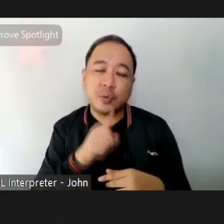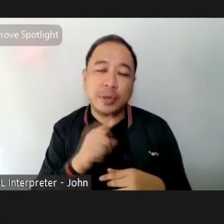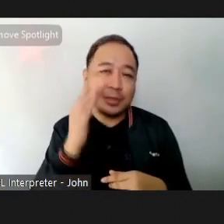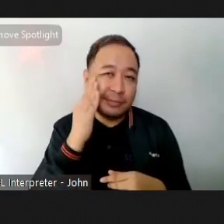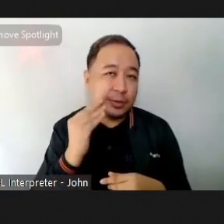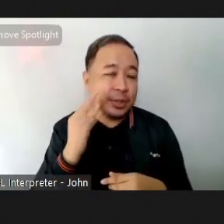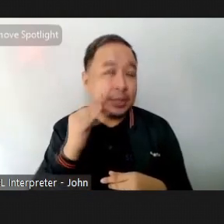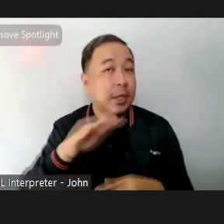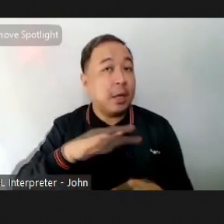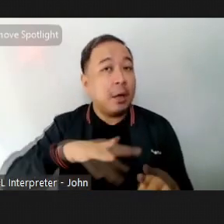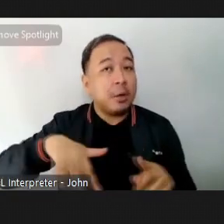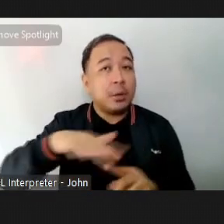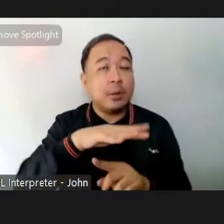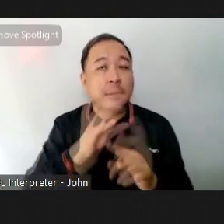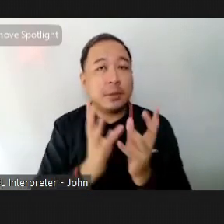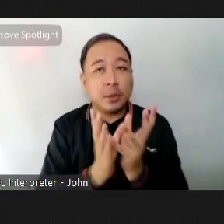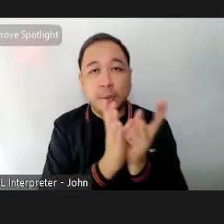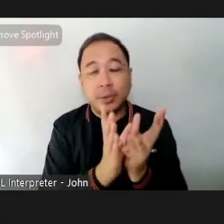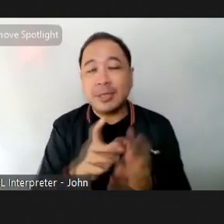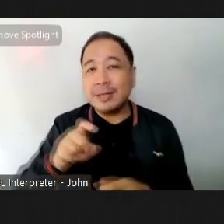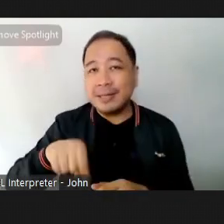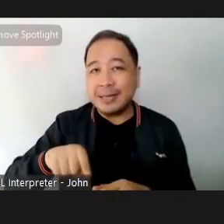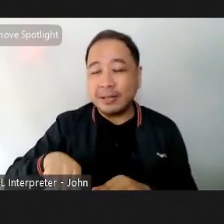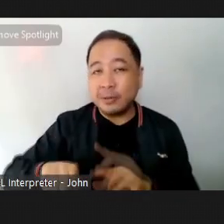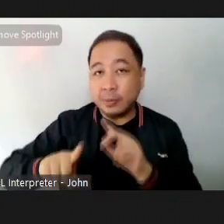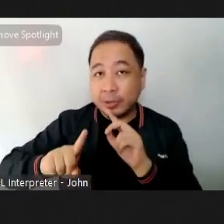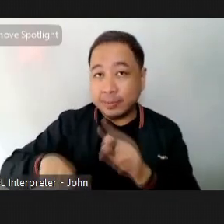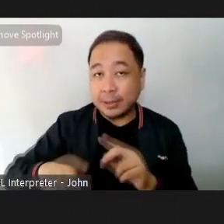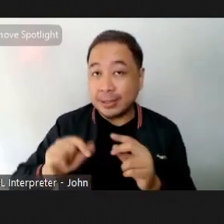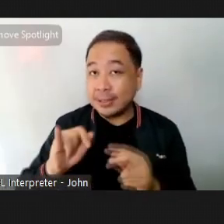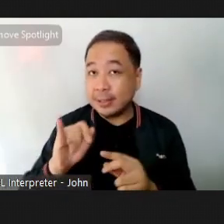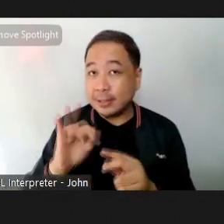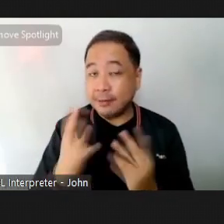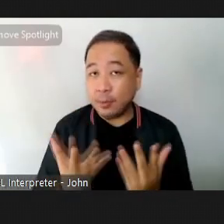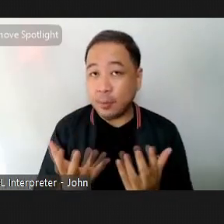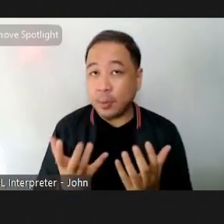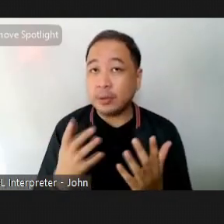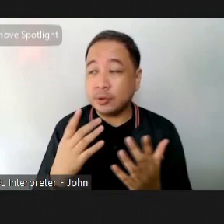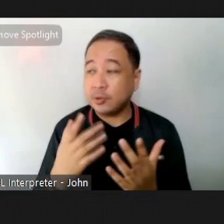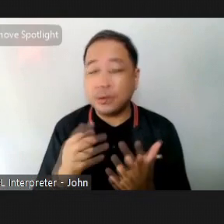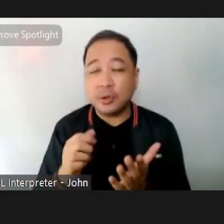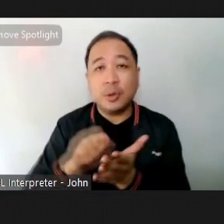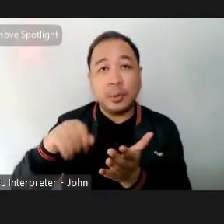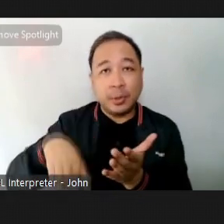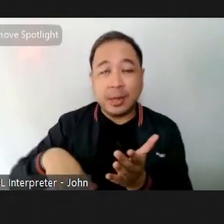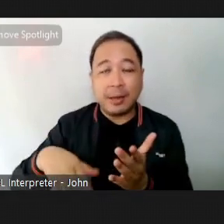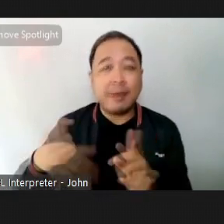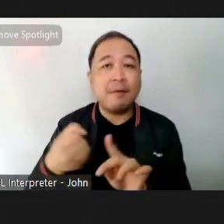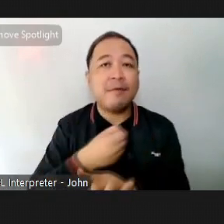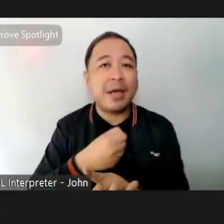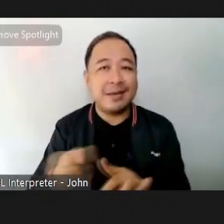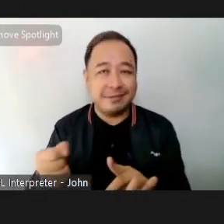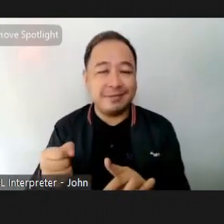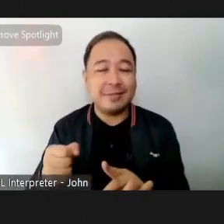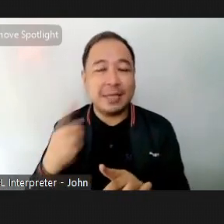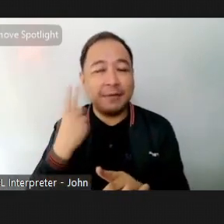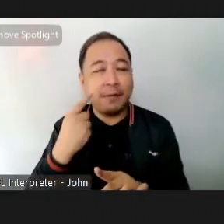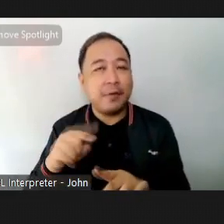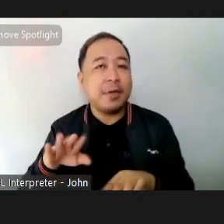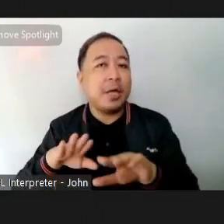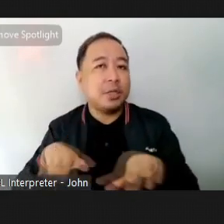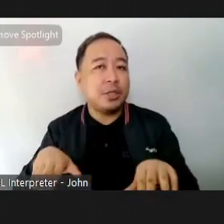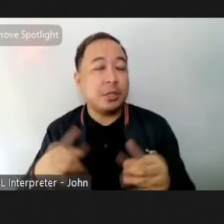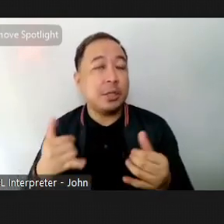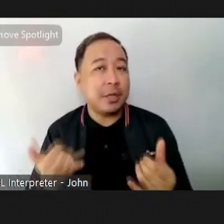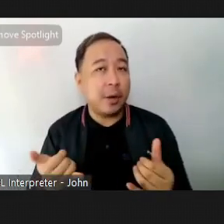na kailangan ma-address kung gusto natin mawala ang violence against and mistreatments of children. And here to